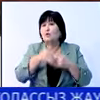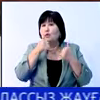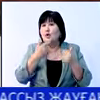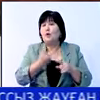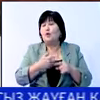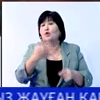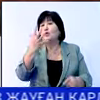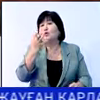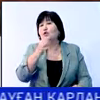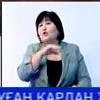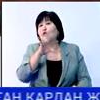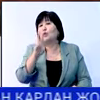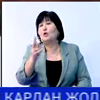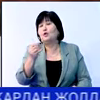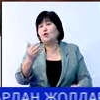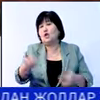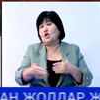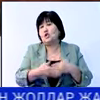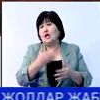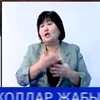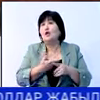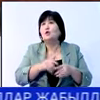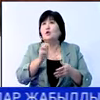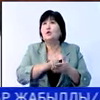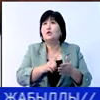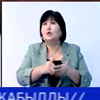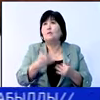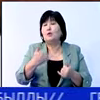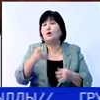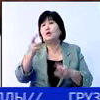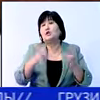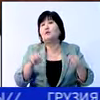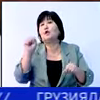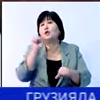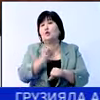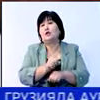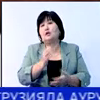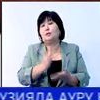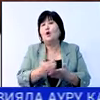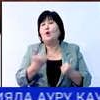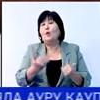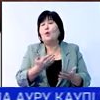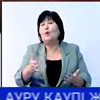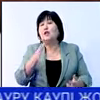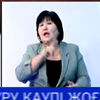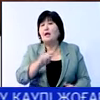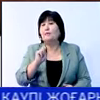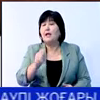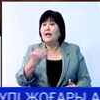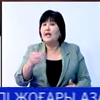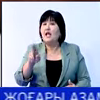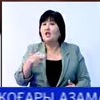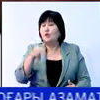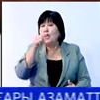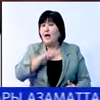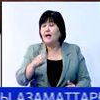ол 500 миллион теңгеге жақындады. Сол себептен БРК қазір ол заводты тоқтатып қойды. Қазір оларға мерзім берді. Если желтоқсан айына